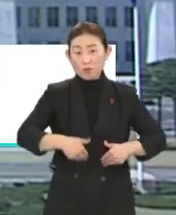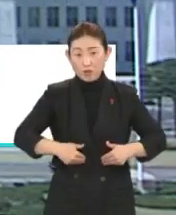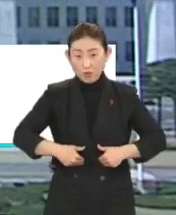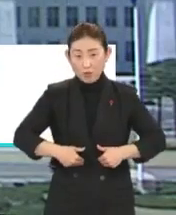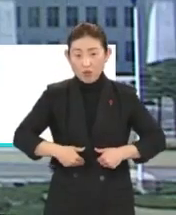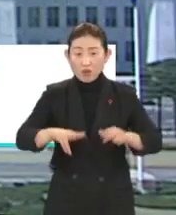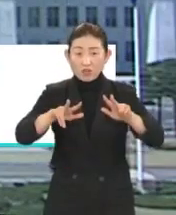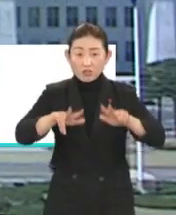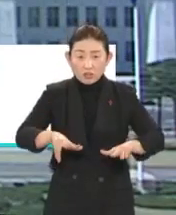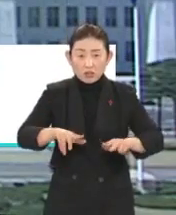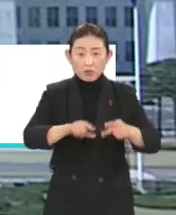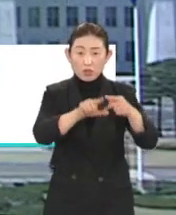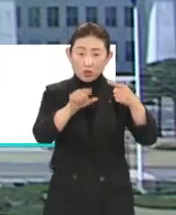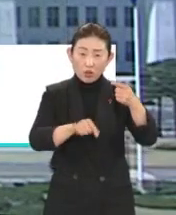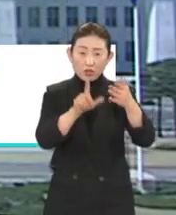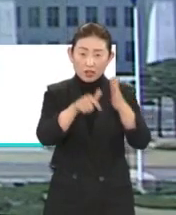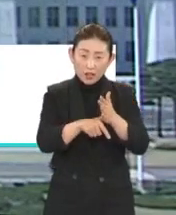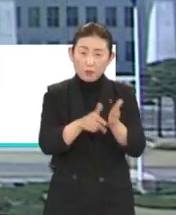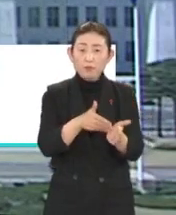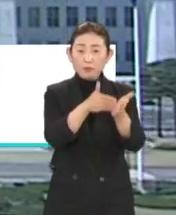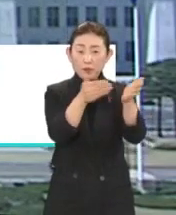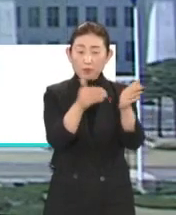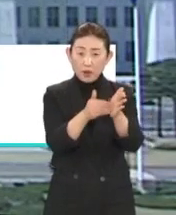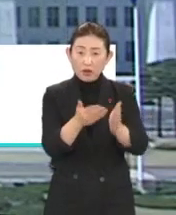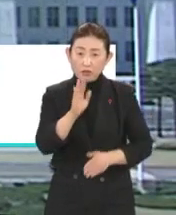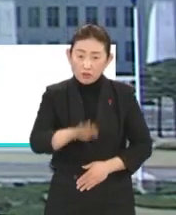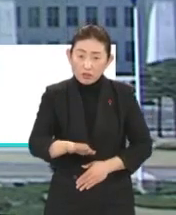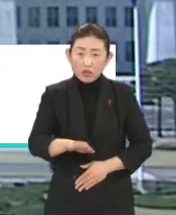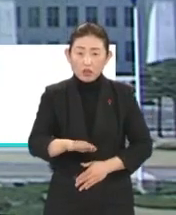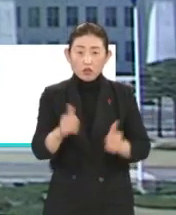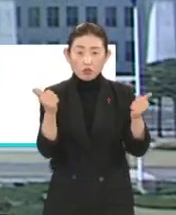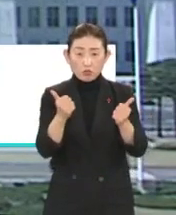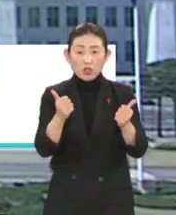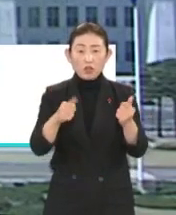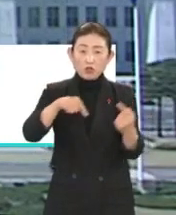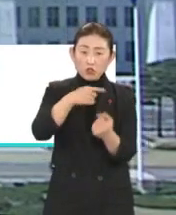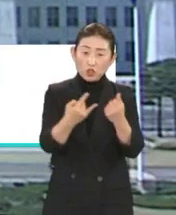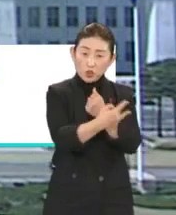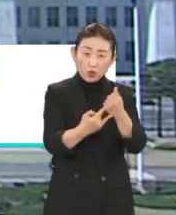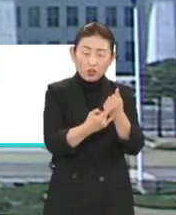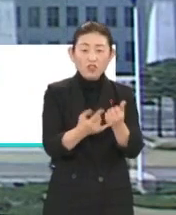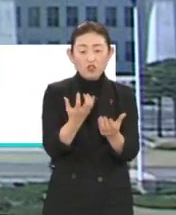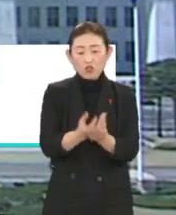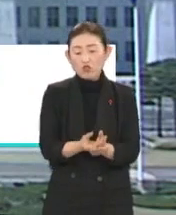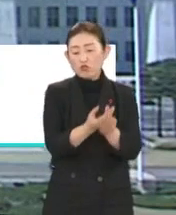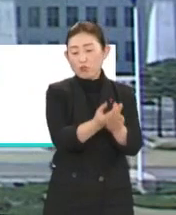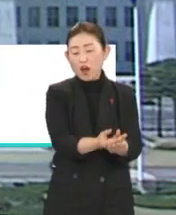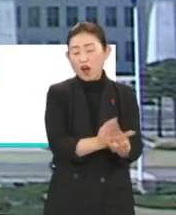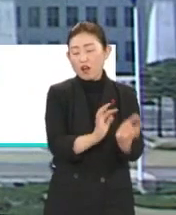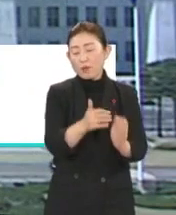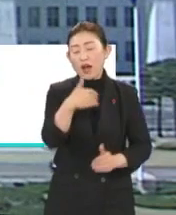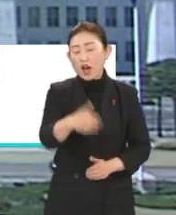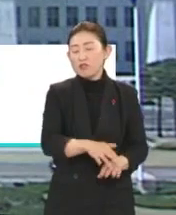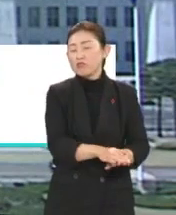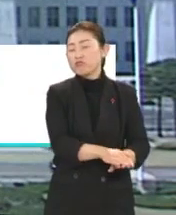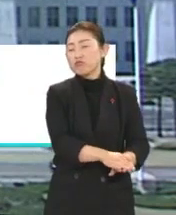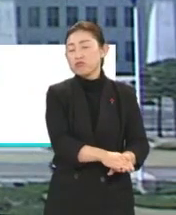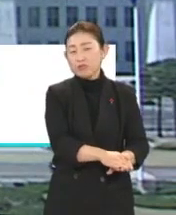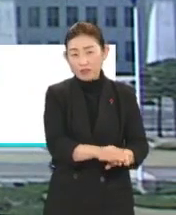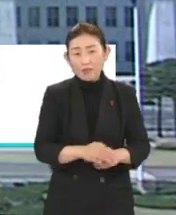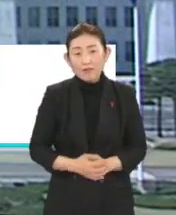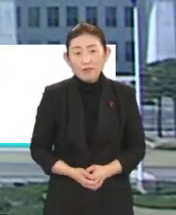여론에 떠밀려서 이달 초 겨우 발의됐지만 이를 다룰 국회 운영위에서는 아직 심의조차 이루어지지 못하고